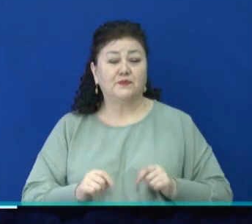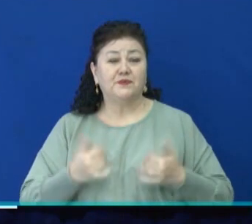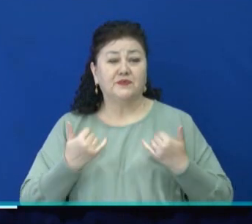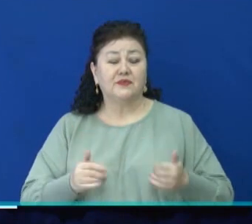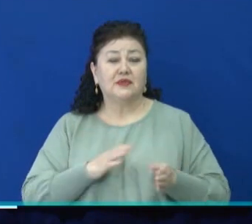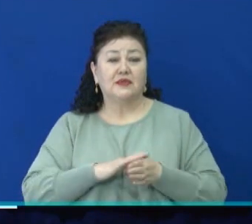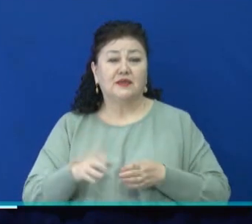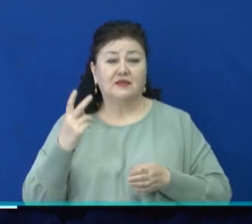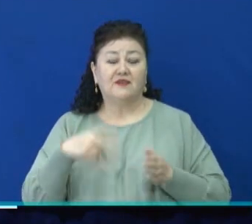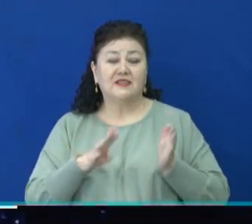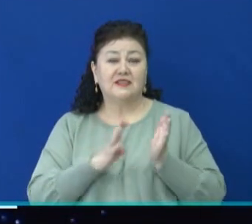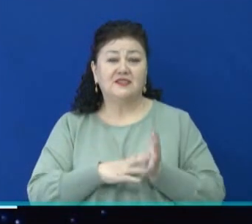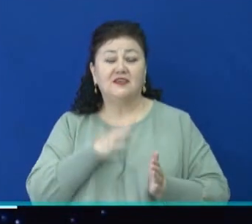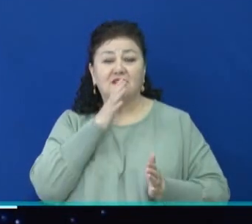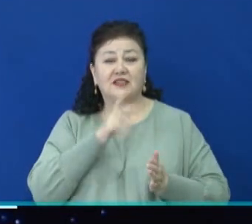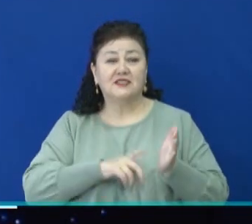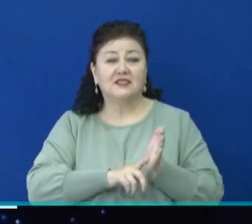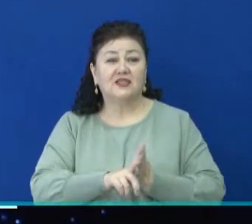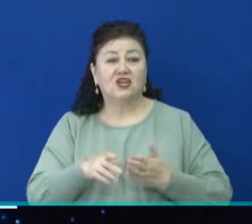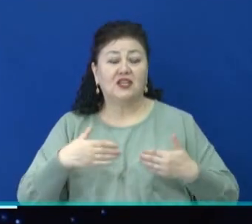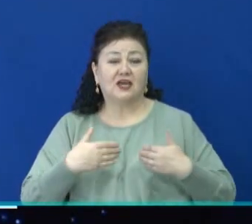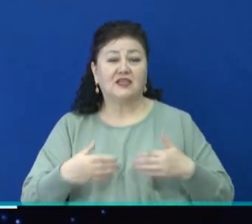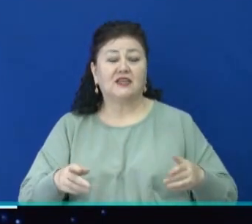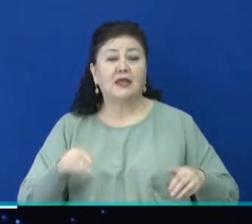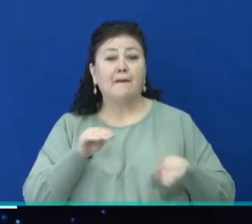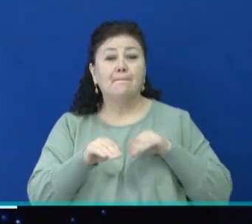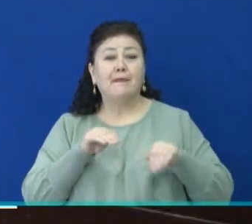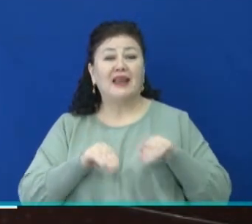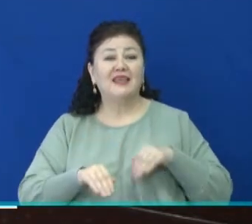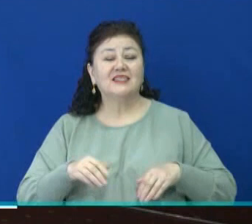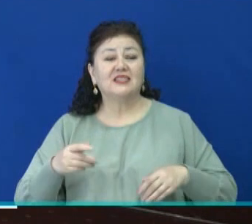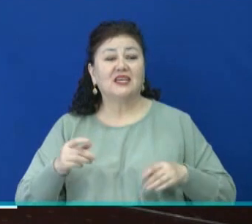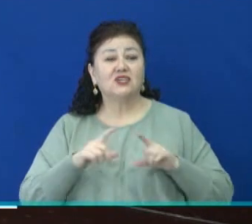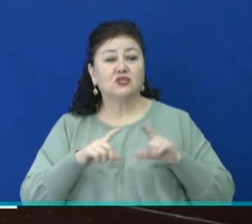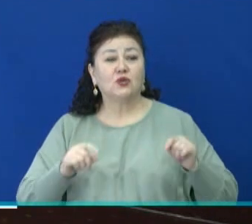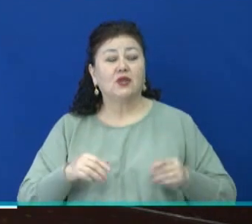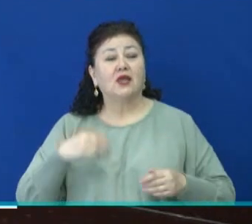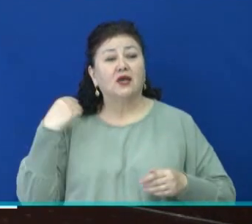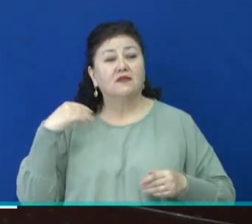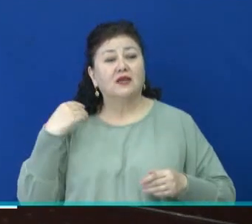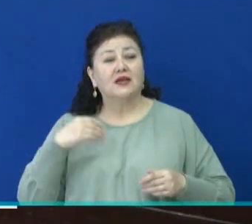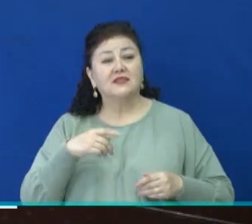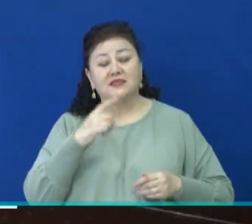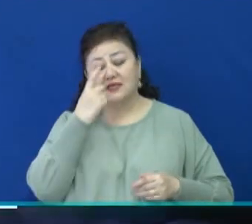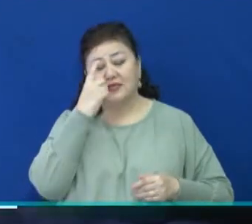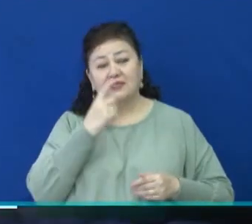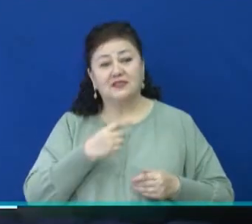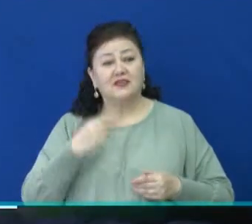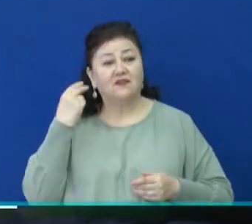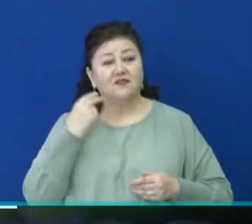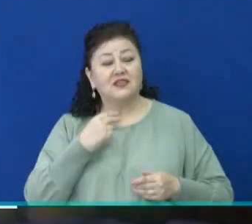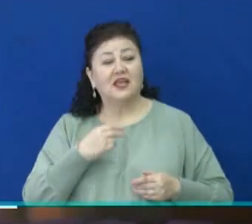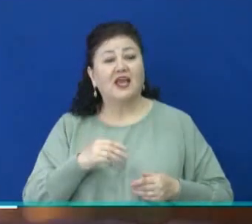Сегодня исполняется 29 лет со дня основания балетной школы. Юные таланты выступали в Италии, Турции, Индии, Китае, России,